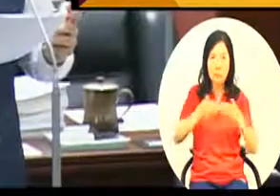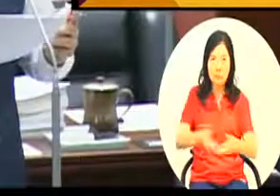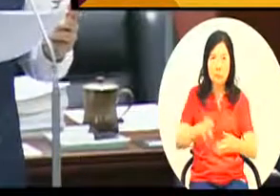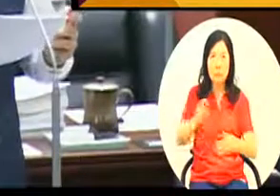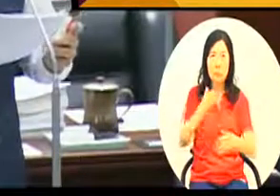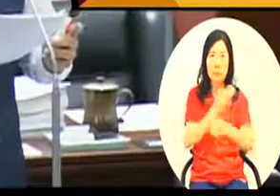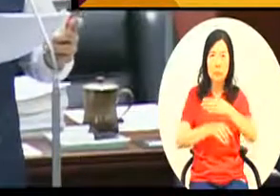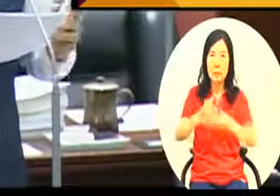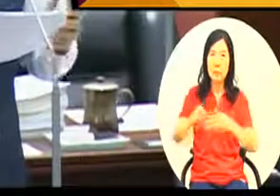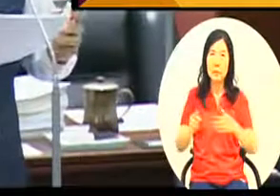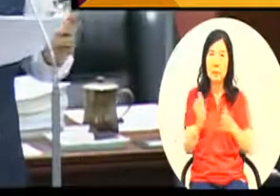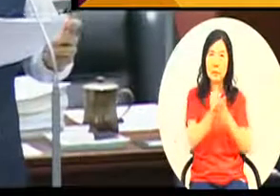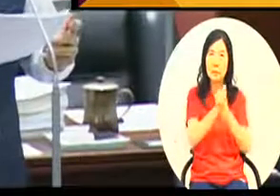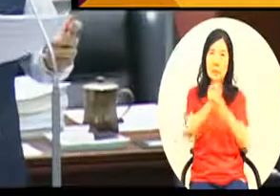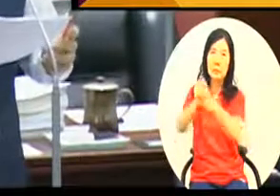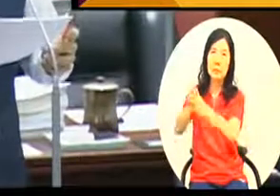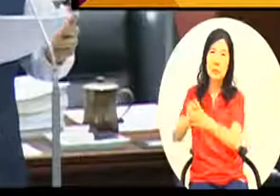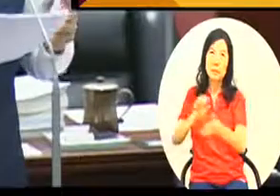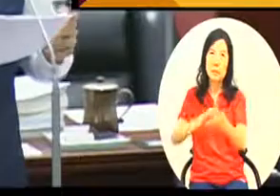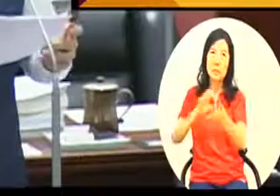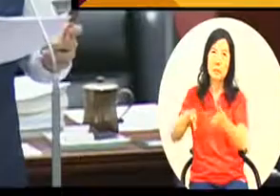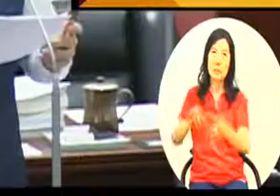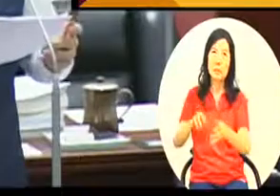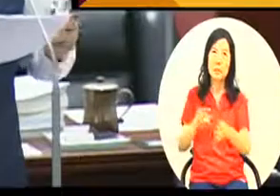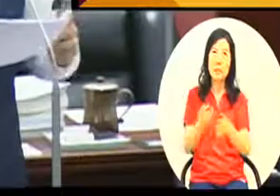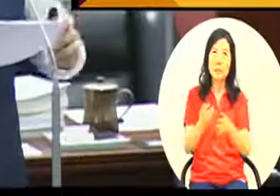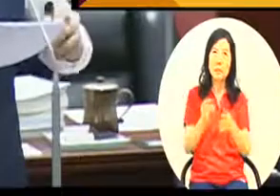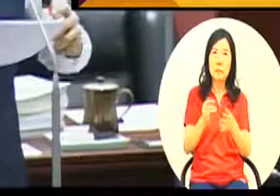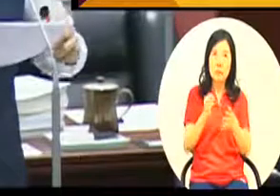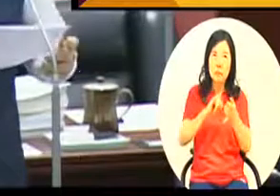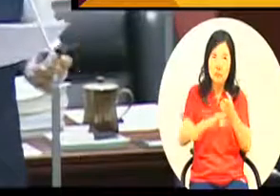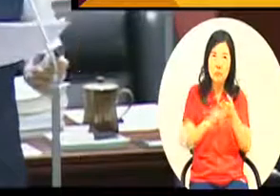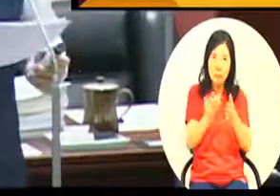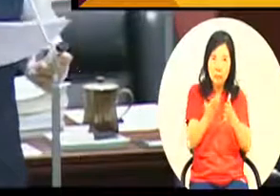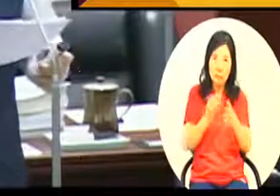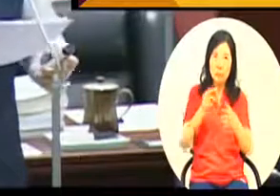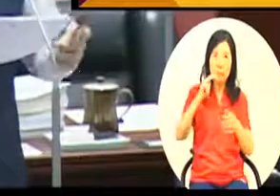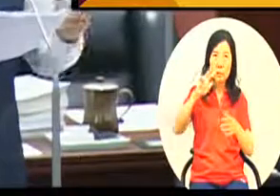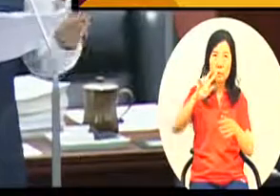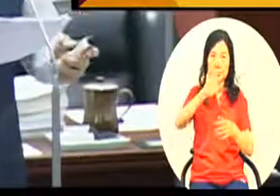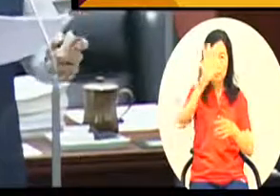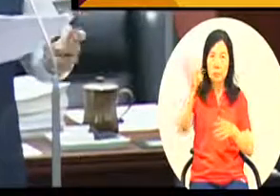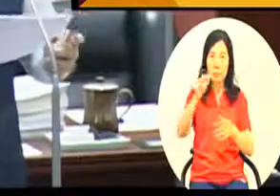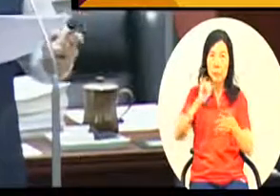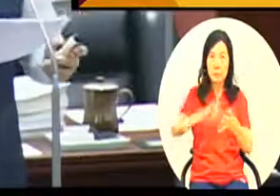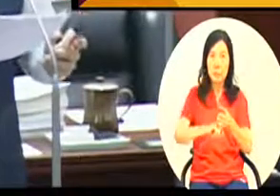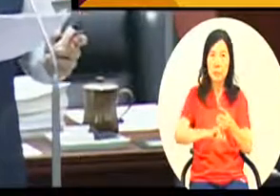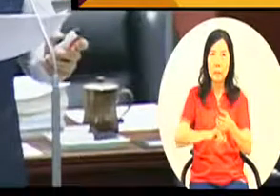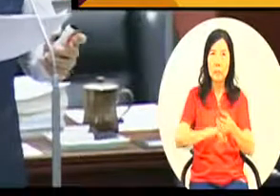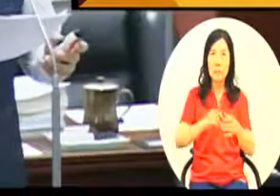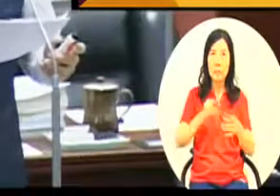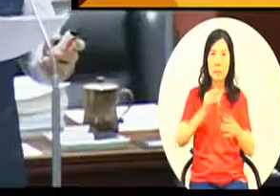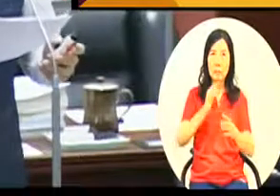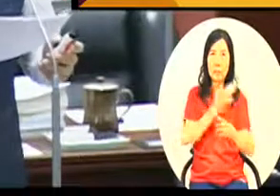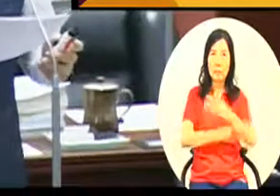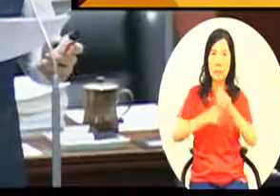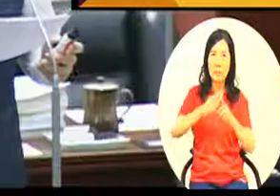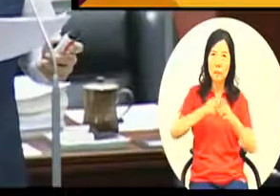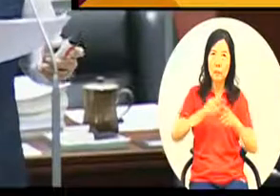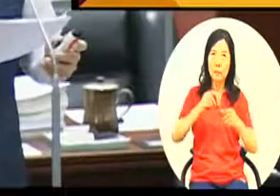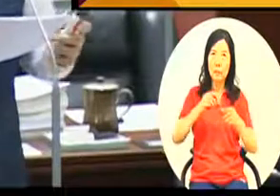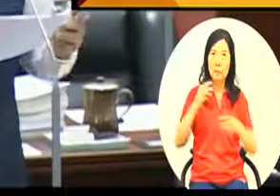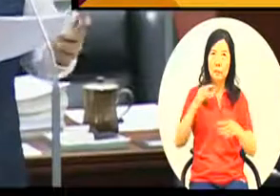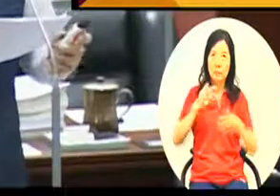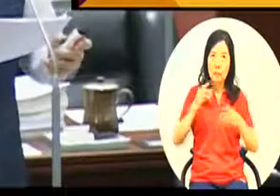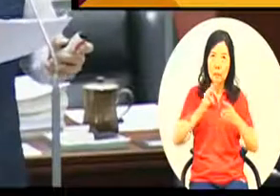乘富康巴士就医，得于用车前七日至前一日预约订车。中度以上的身心障碍人员搭